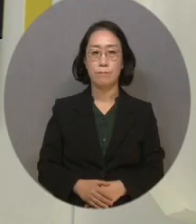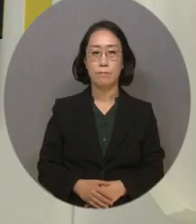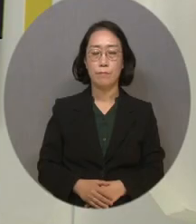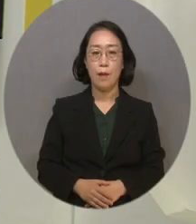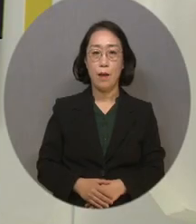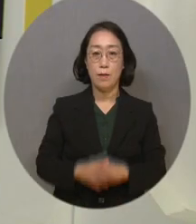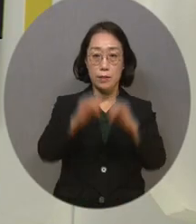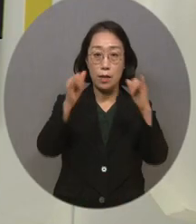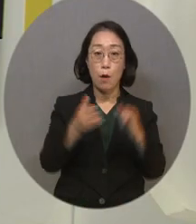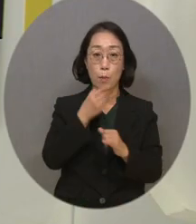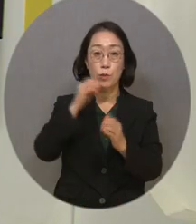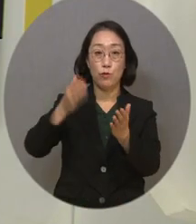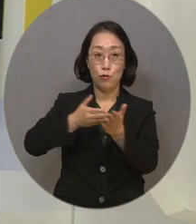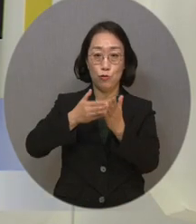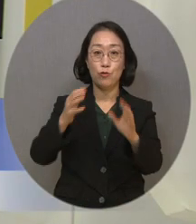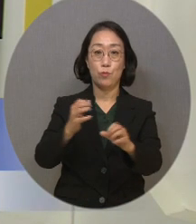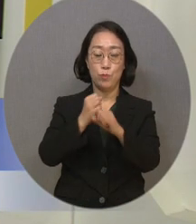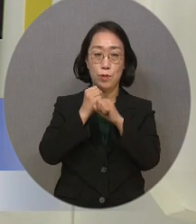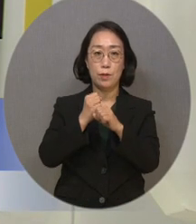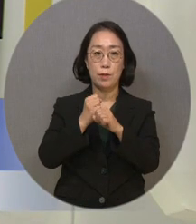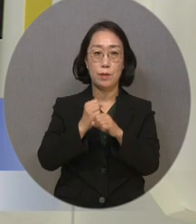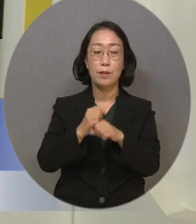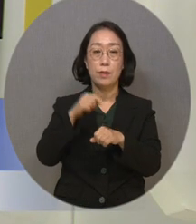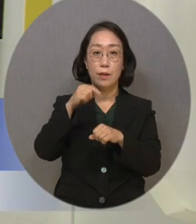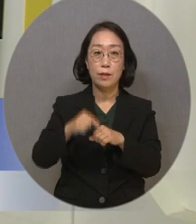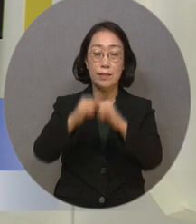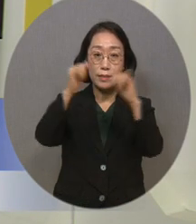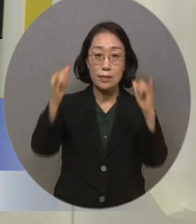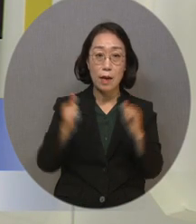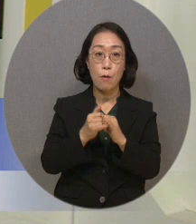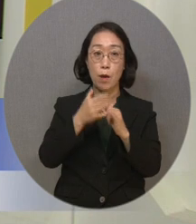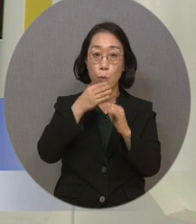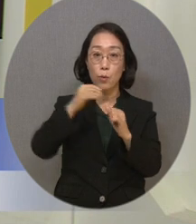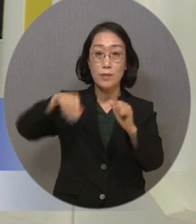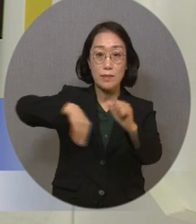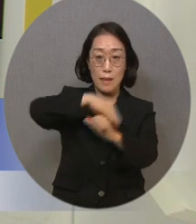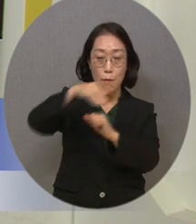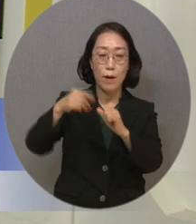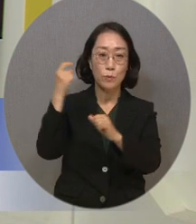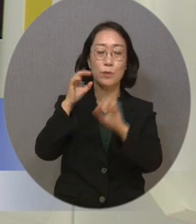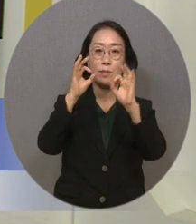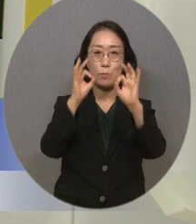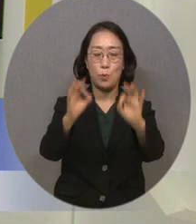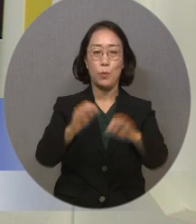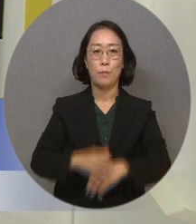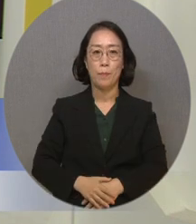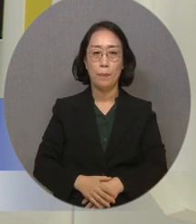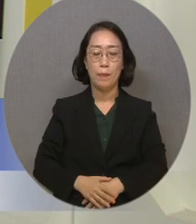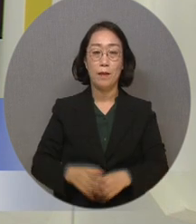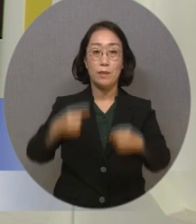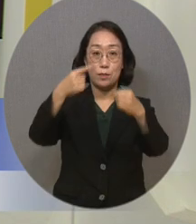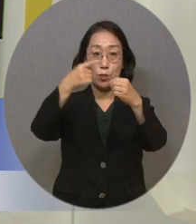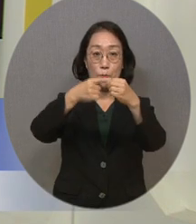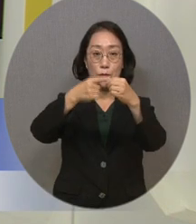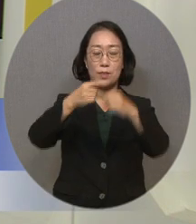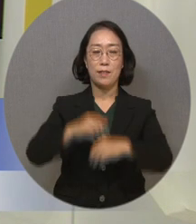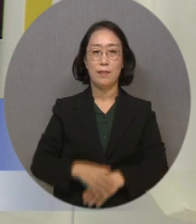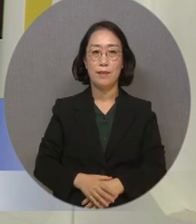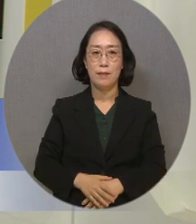웰페어 뉴스 브리핑 박정인입니다. 웰페어 뉴스와 함께 사회복지계 이슈를 만나봅니다. 오늘 첫 번째